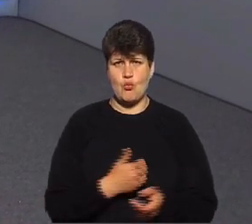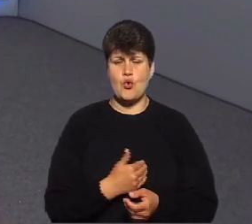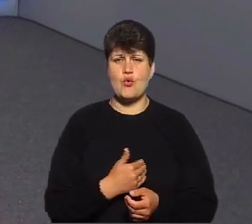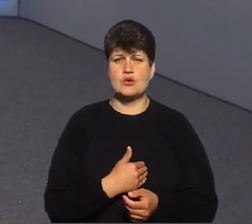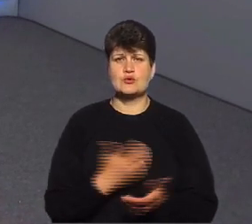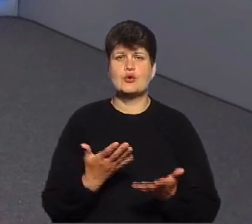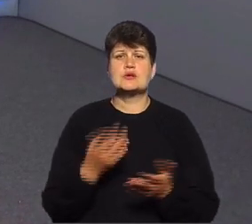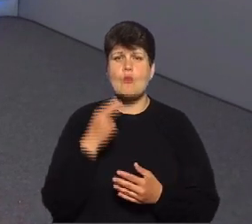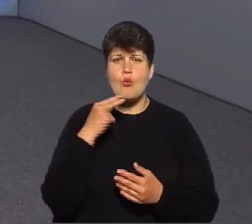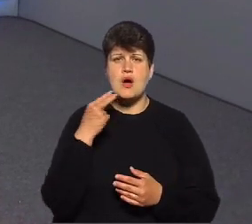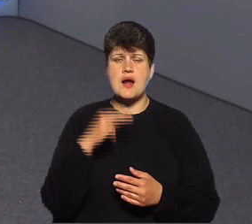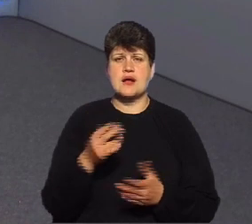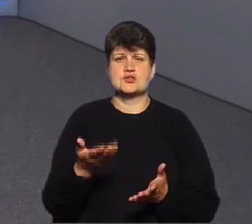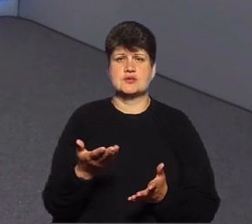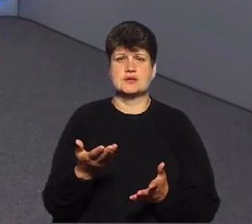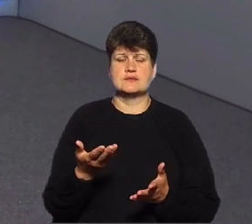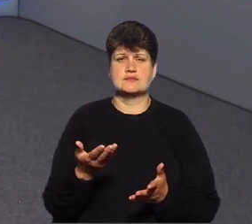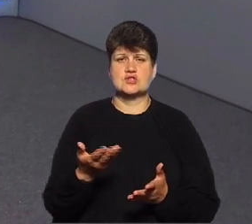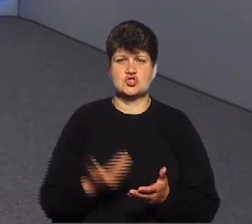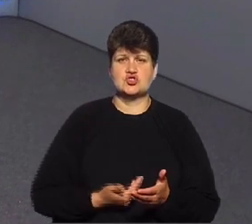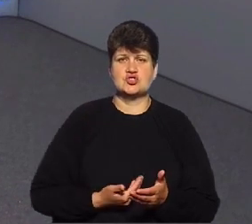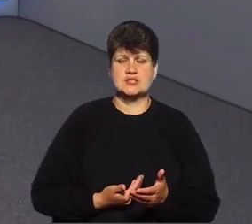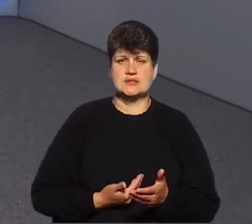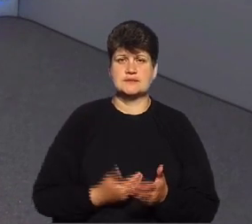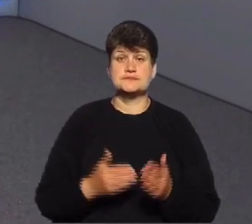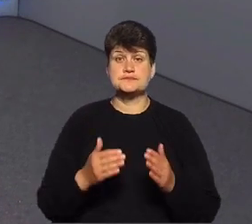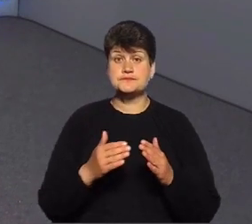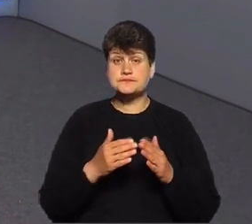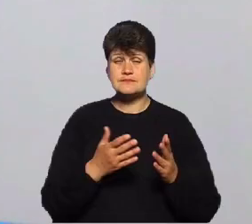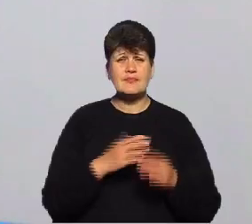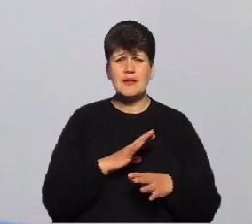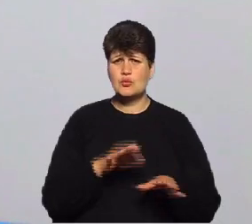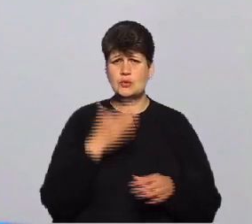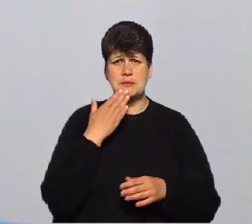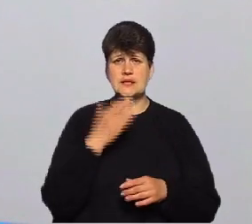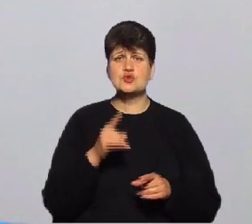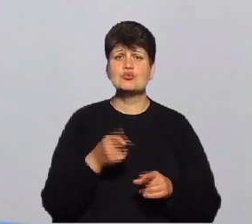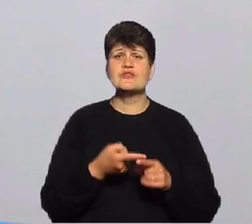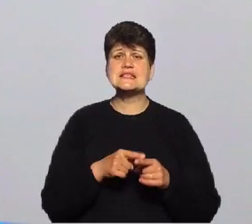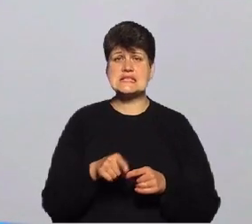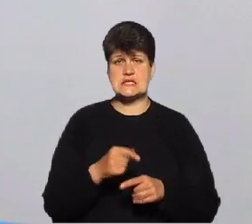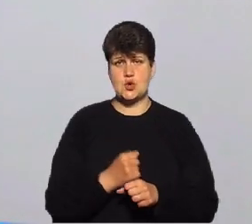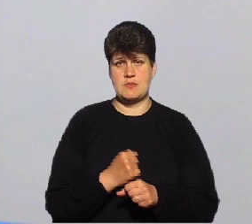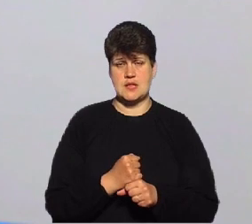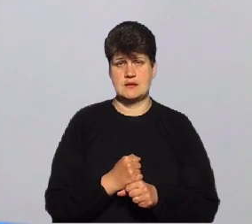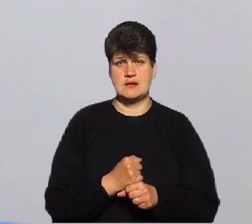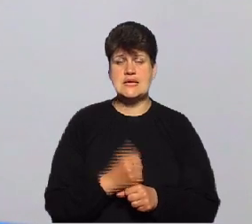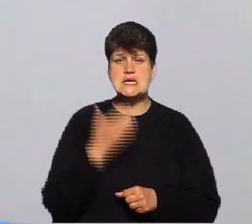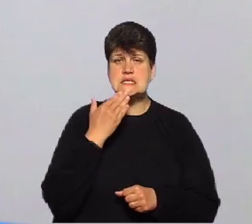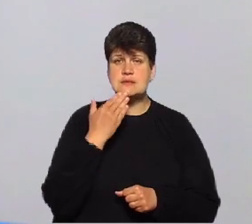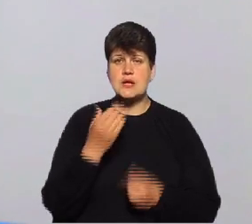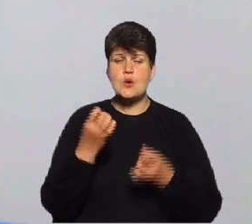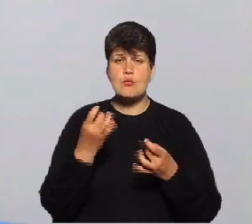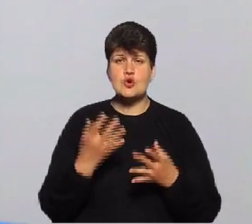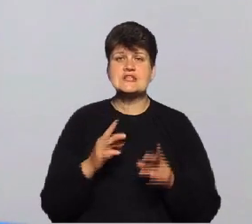мабуть, життя на батьківщині, так? То я не буду вас питати, чому ви це зробили. Я вас запитаю просто, як мотивувати от